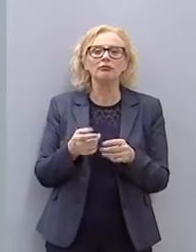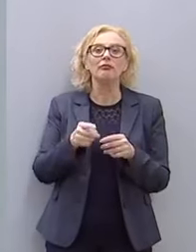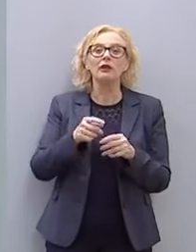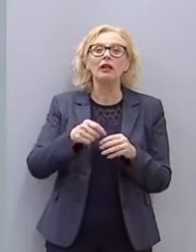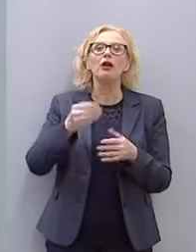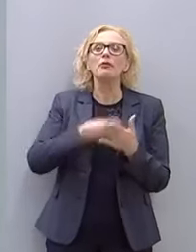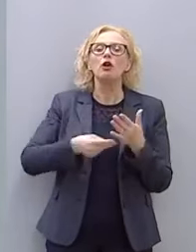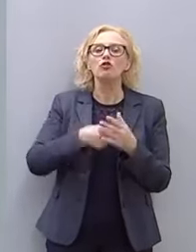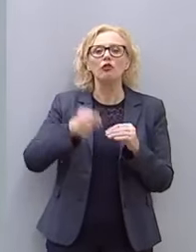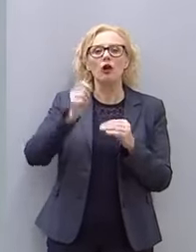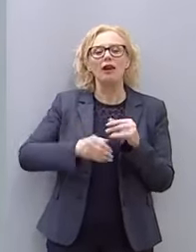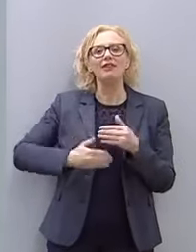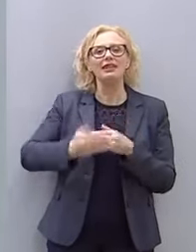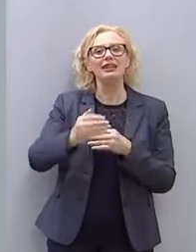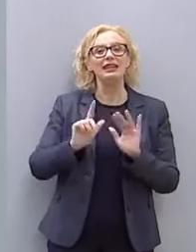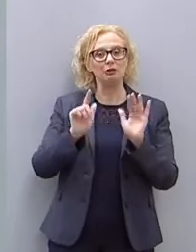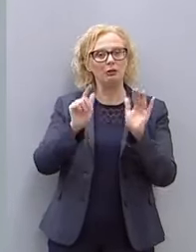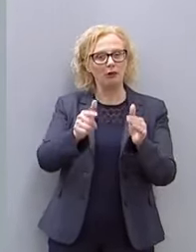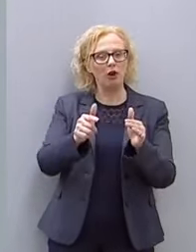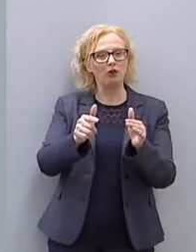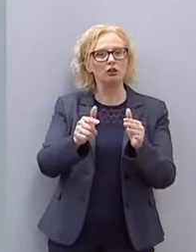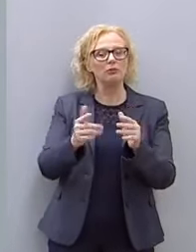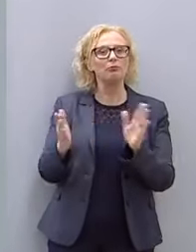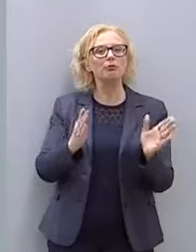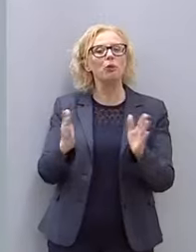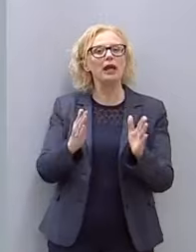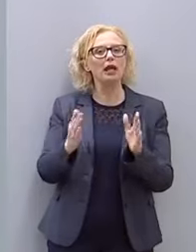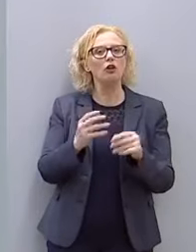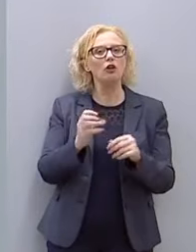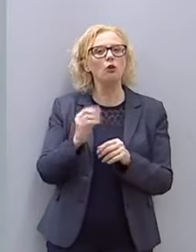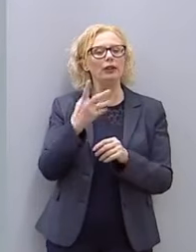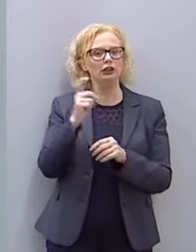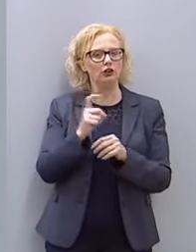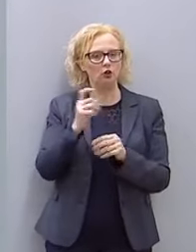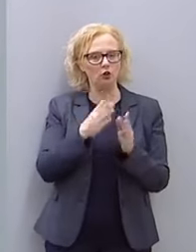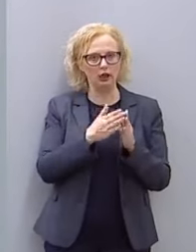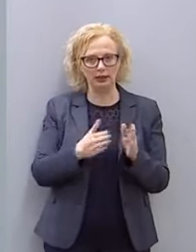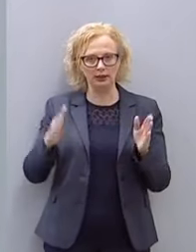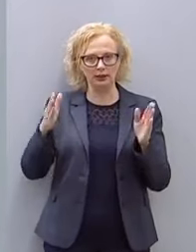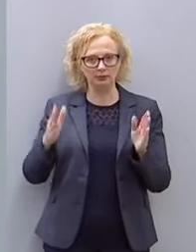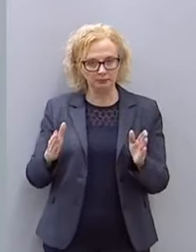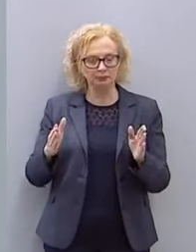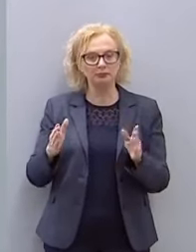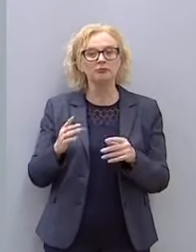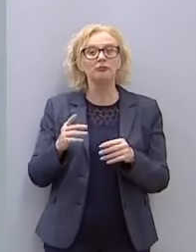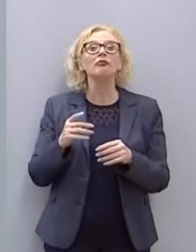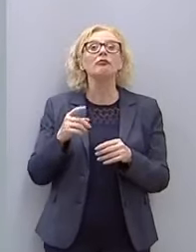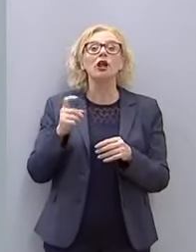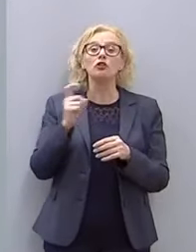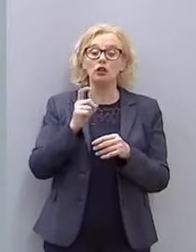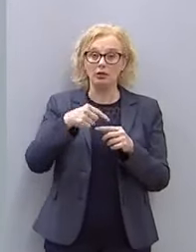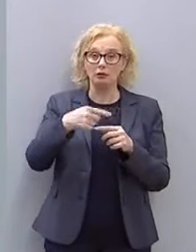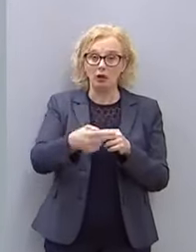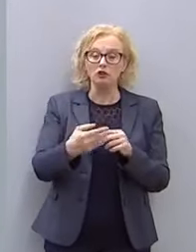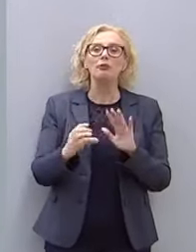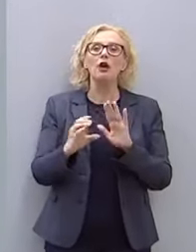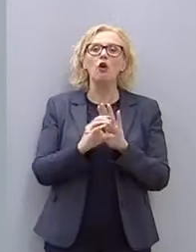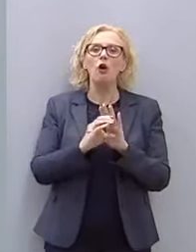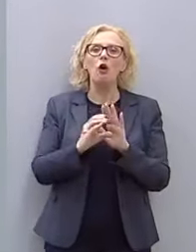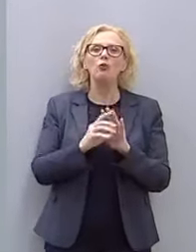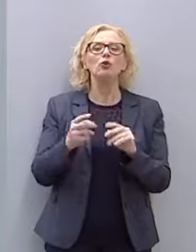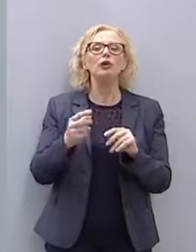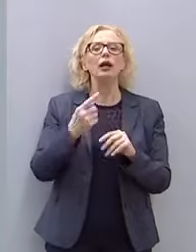corso della prossima settimana e avrà una durata stimata di circa 15 giorni nelle prossime giornate i comuni interessati verranno contattati